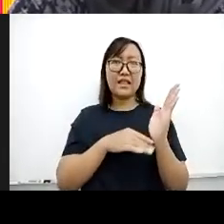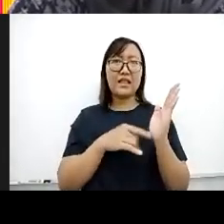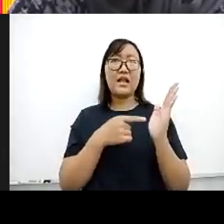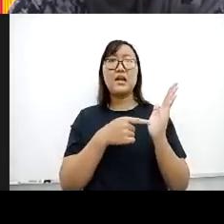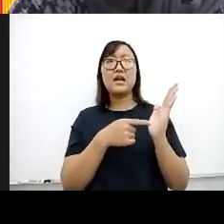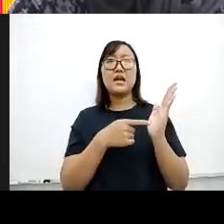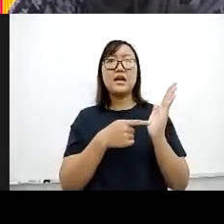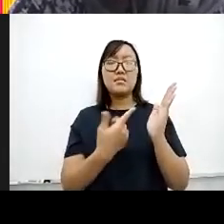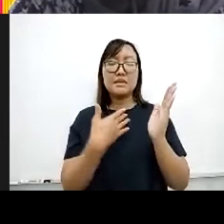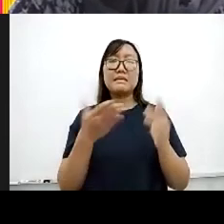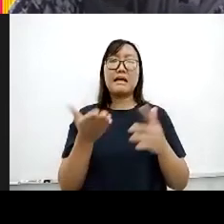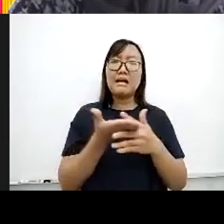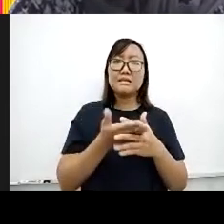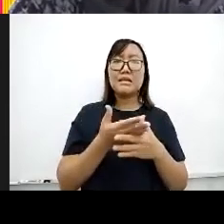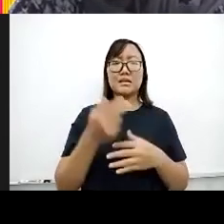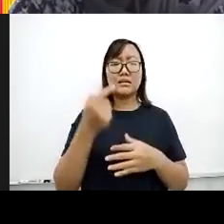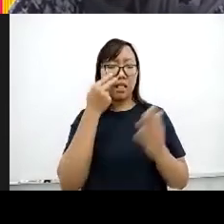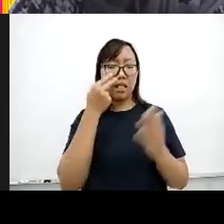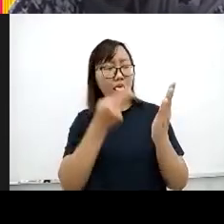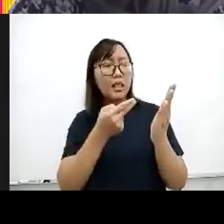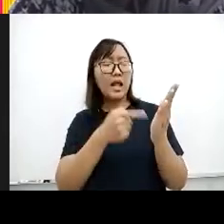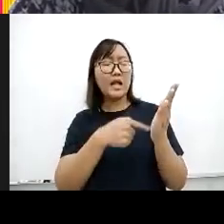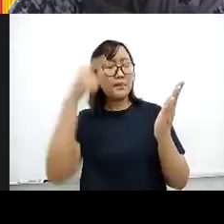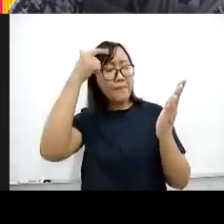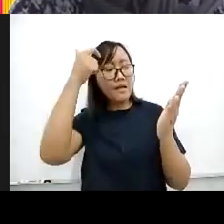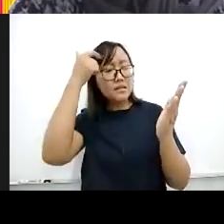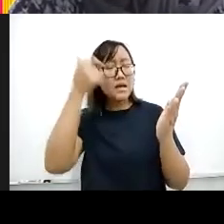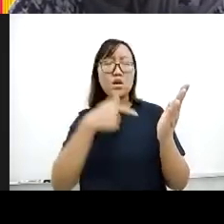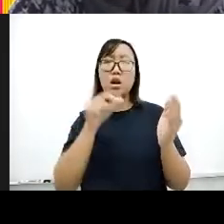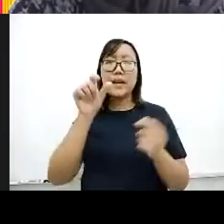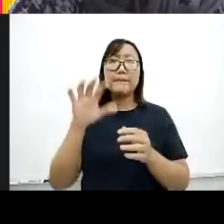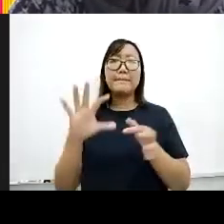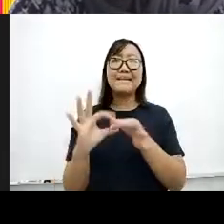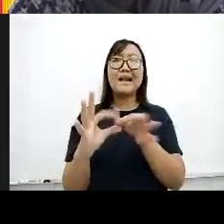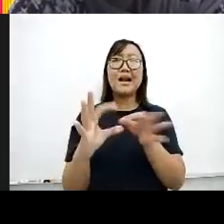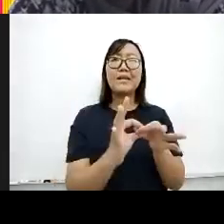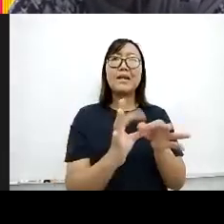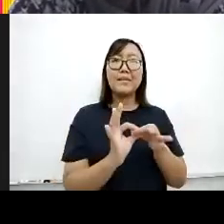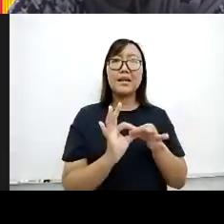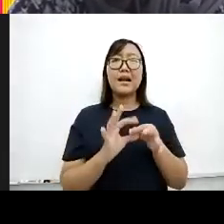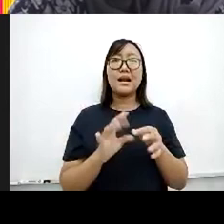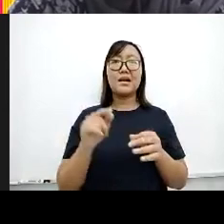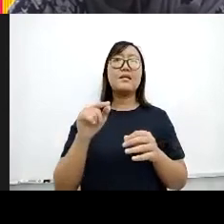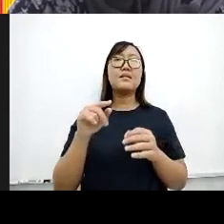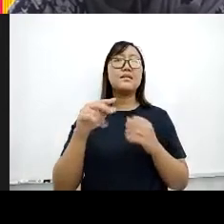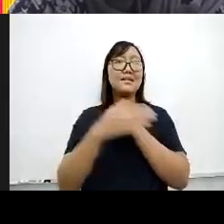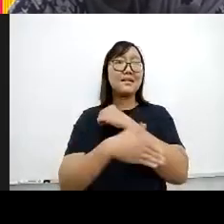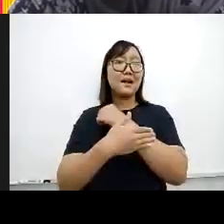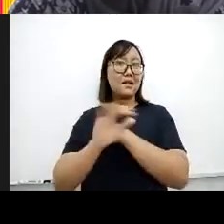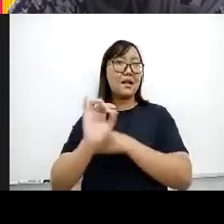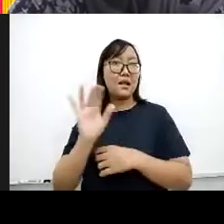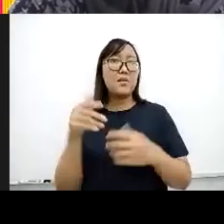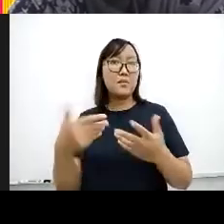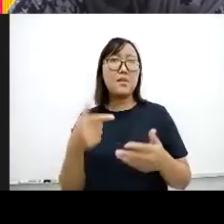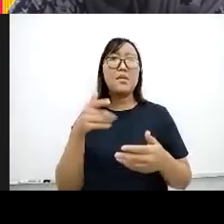diakses bisa dilihat bisa dipelajari oleh berbagai elmitra oleh berbagai aktor non-negara untuk Dimana mereka bisa